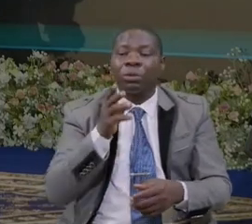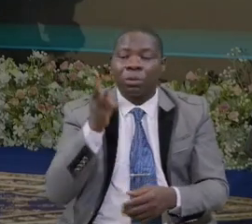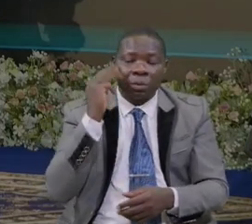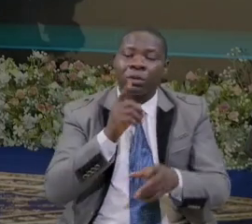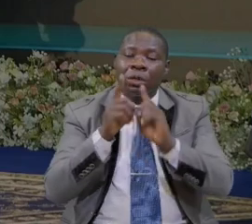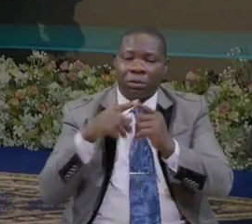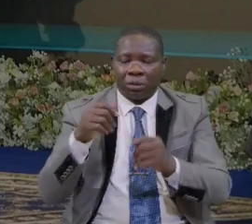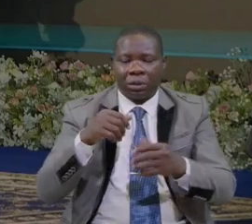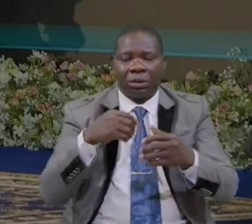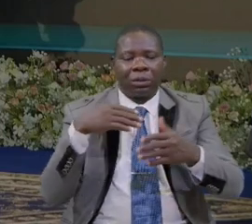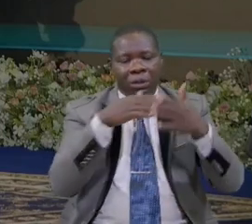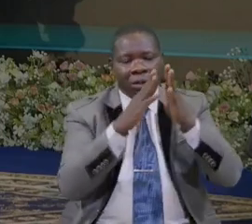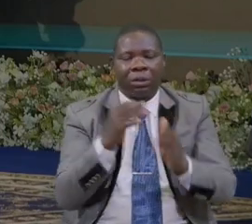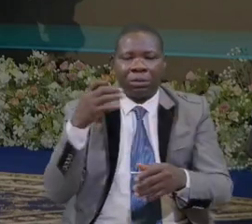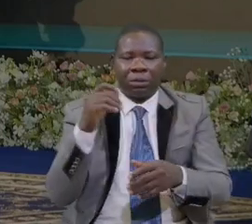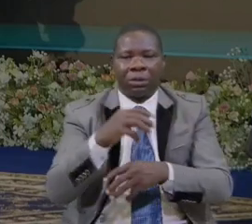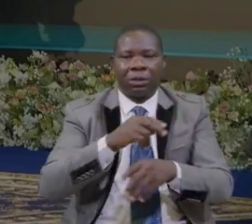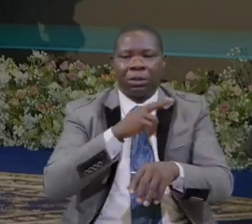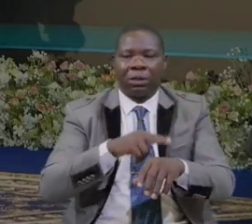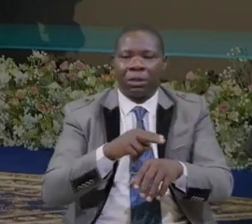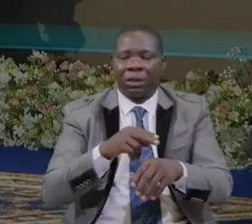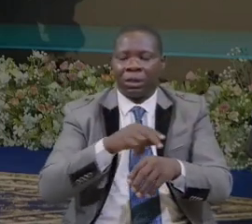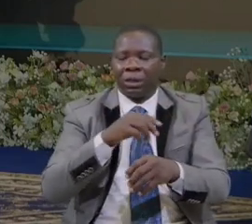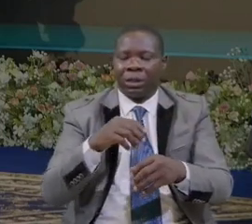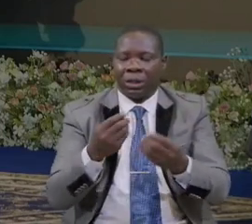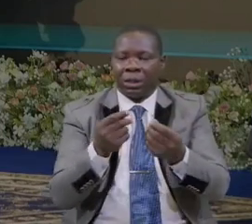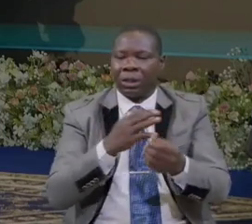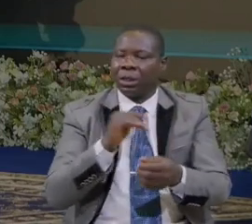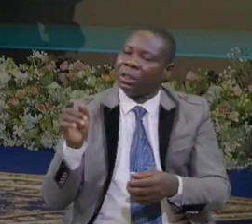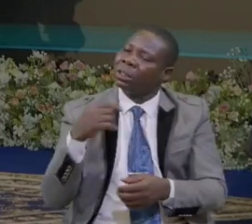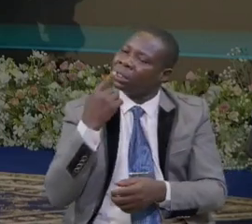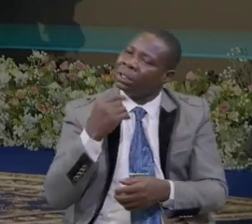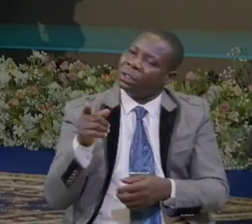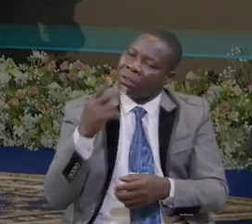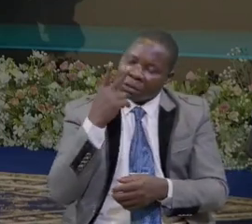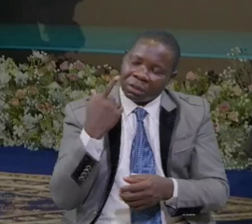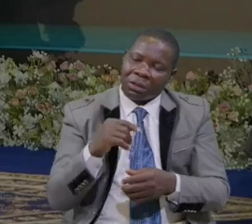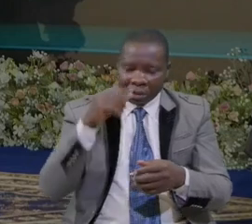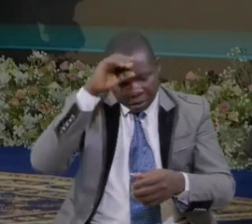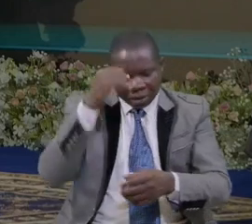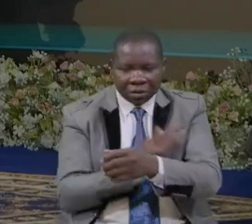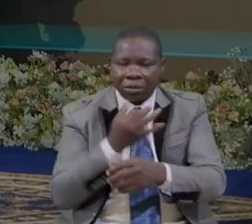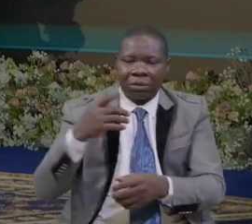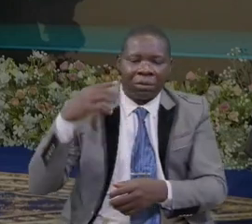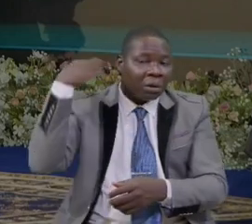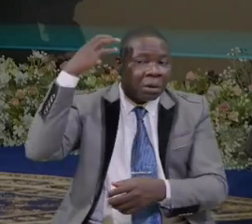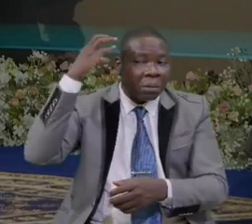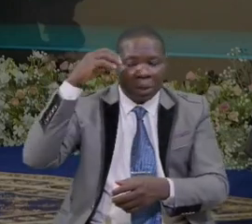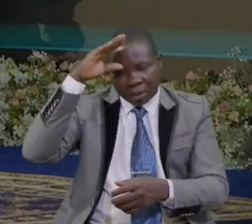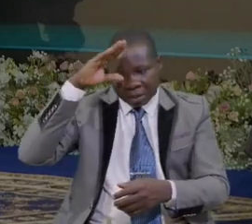anciens, vous voyez, le fils, le fou là, il veut ôter, couper ma